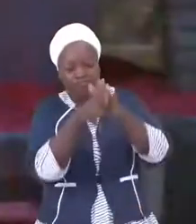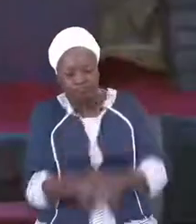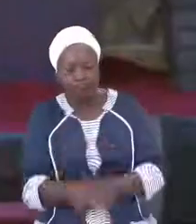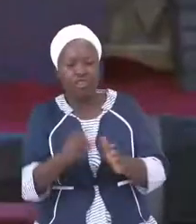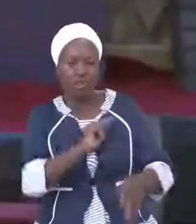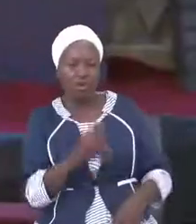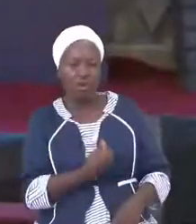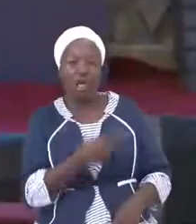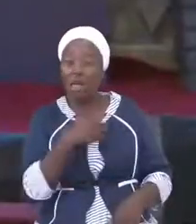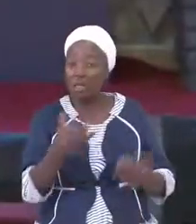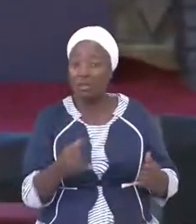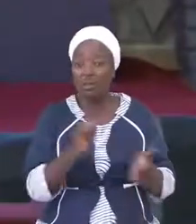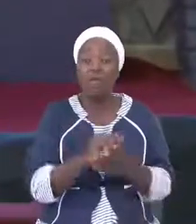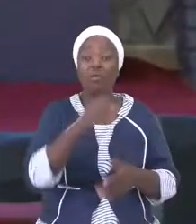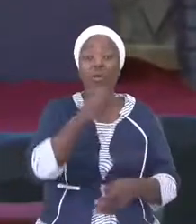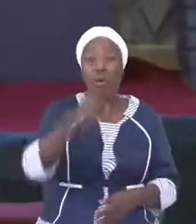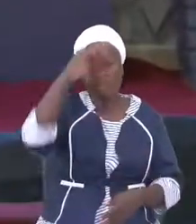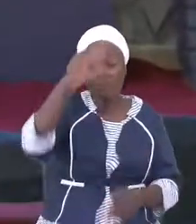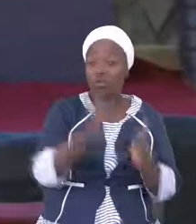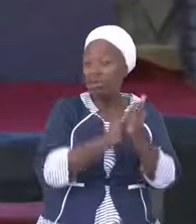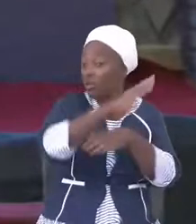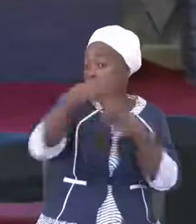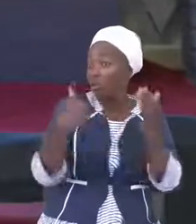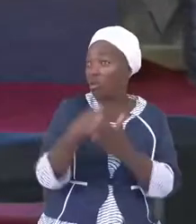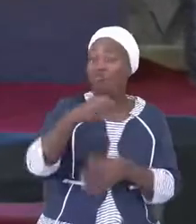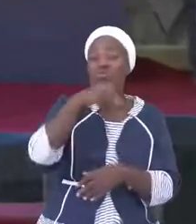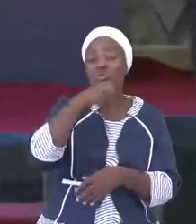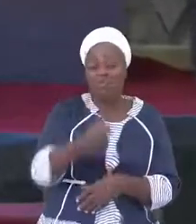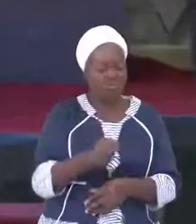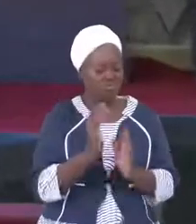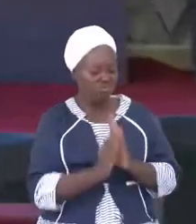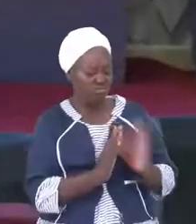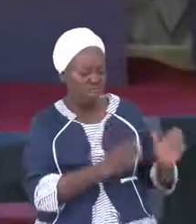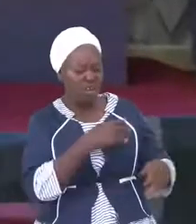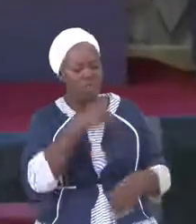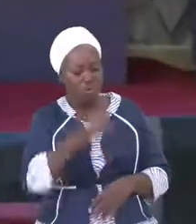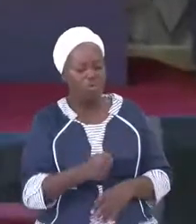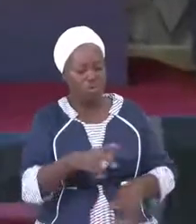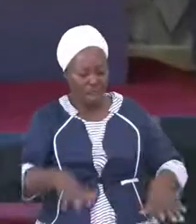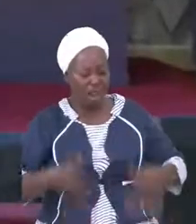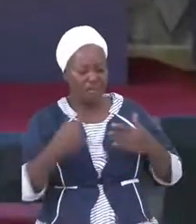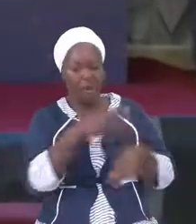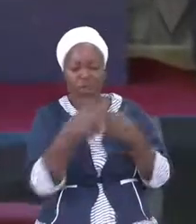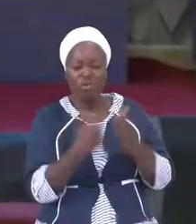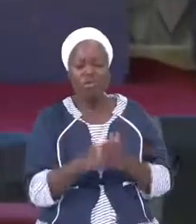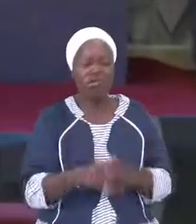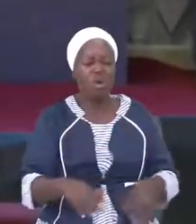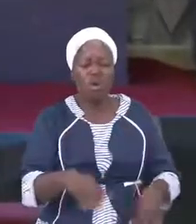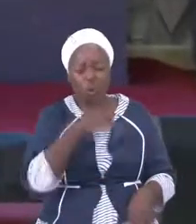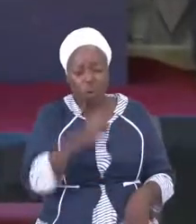Mon ancienne déprouvation et dit maintenant le vieil homme avec toute tendance,